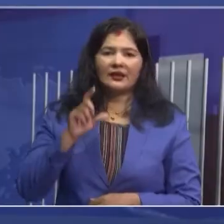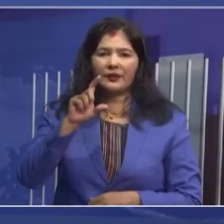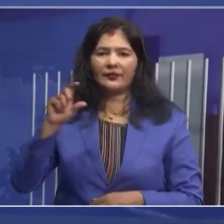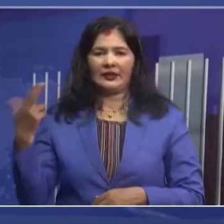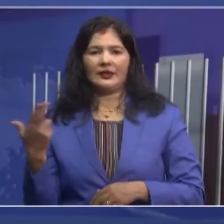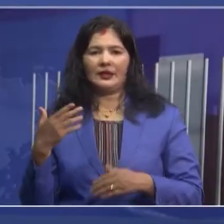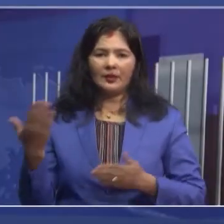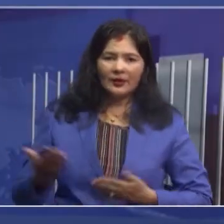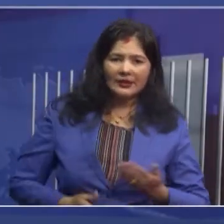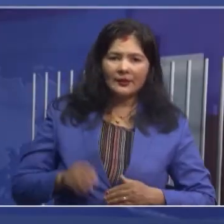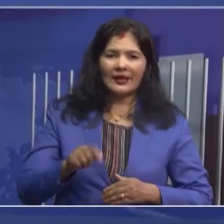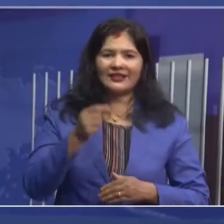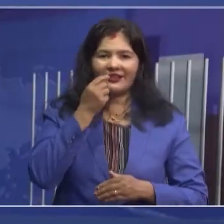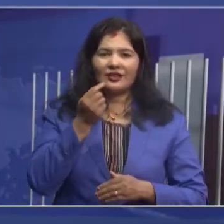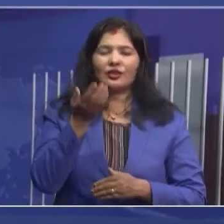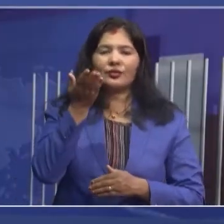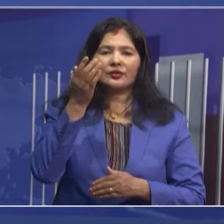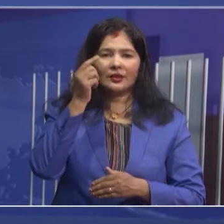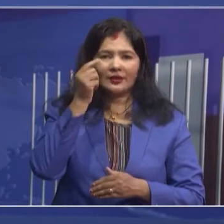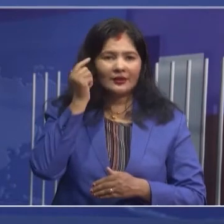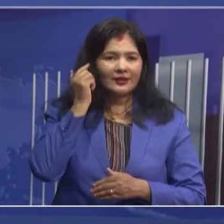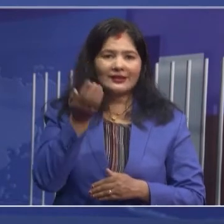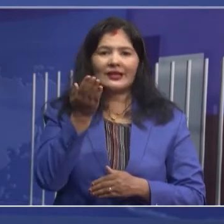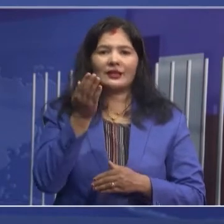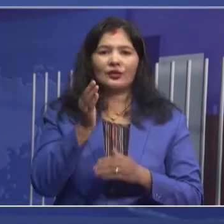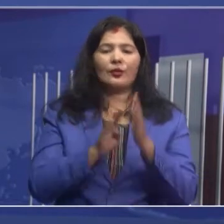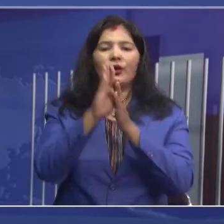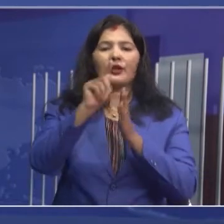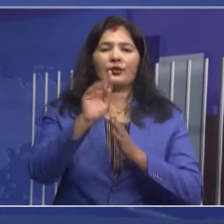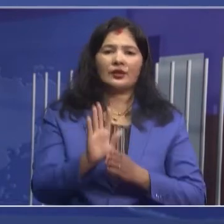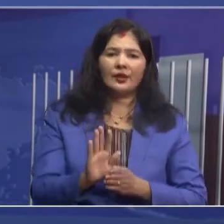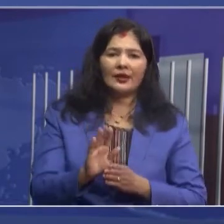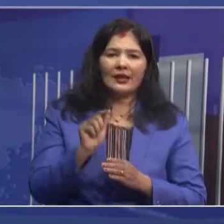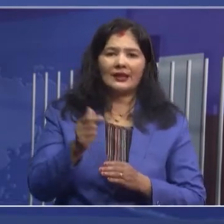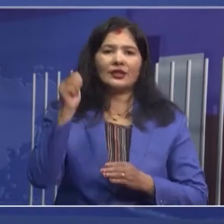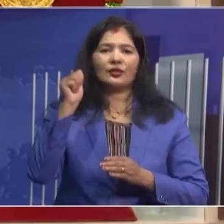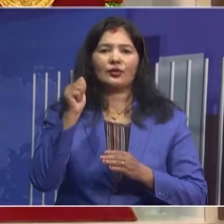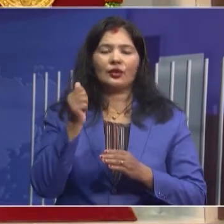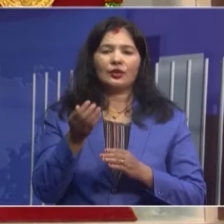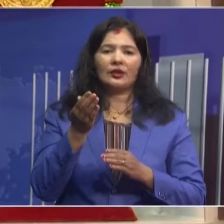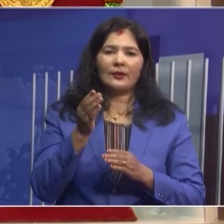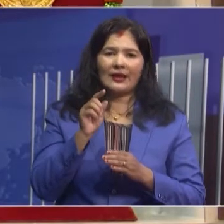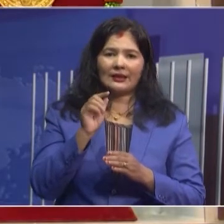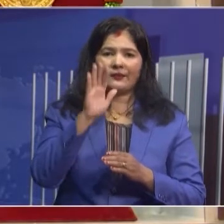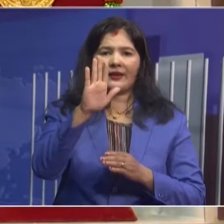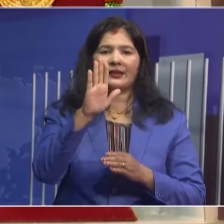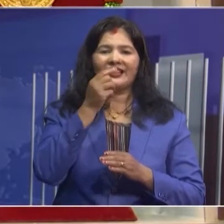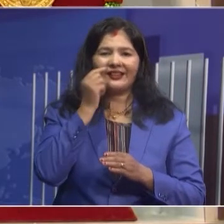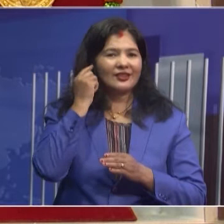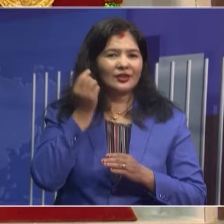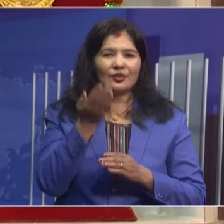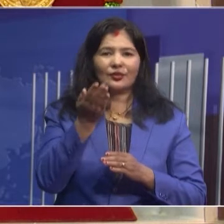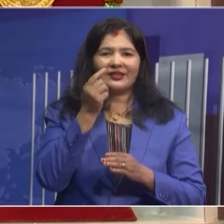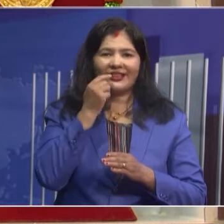नेपाली बजारमा आज सुन र चाँदी दुवैको मूल्य बढेको छ हिजोको तुलनामा आज सुन तोलामा 500 रुपियाँले र